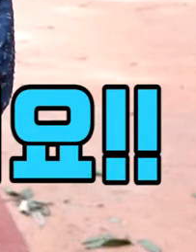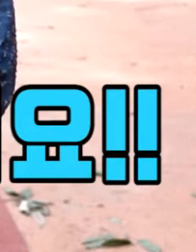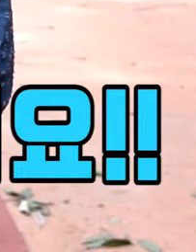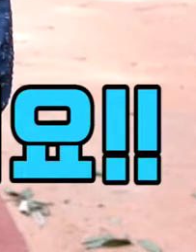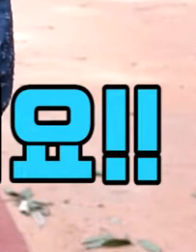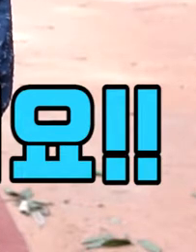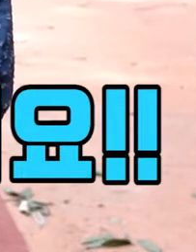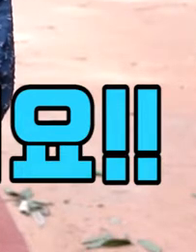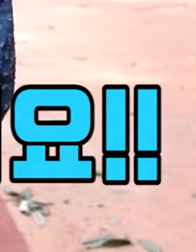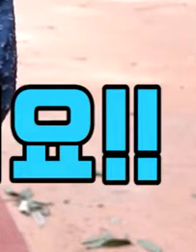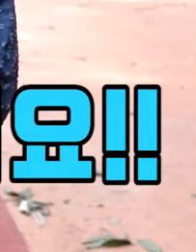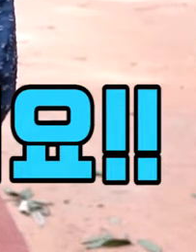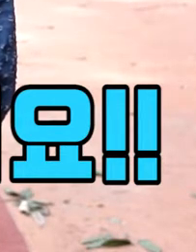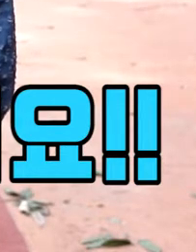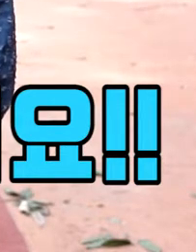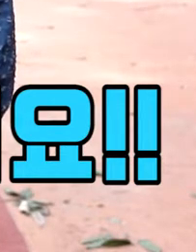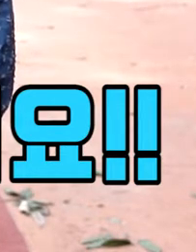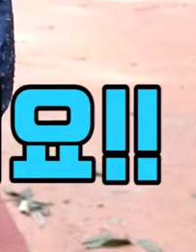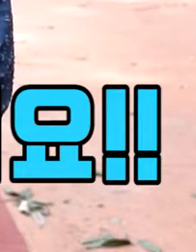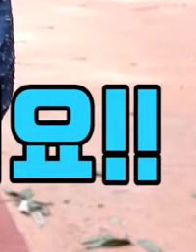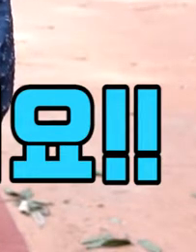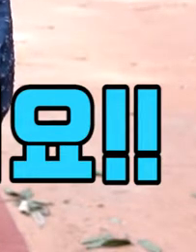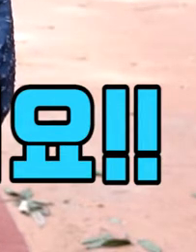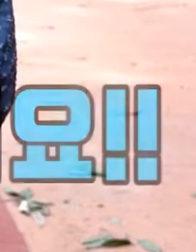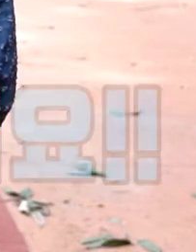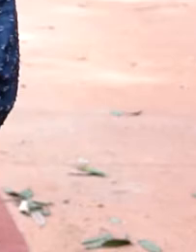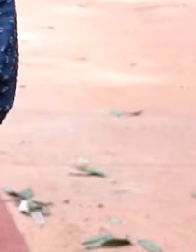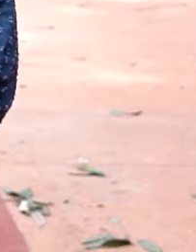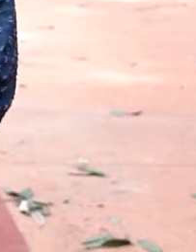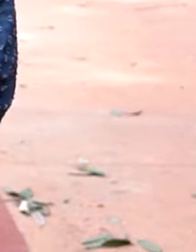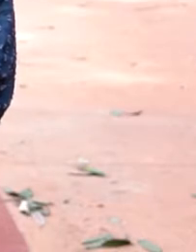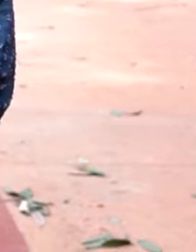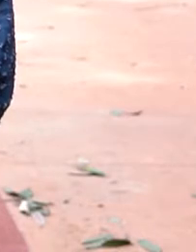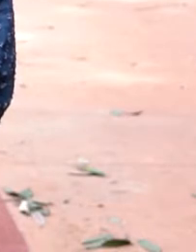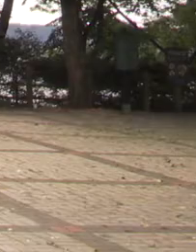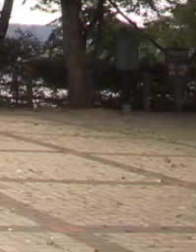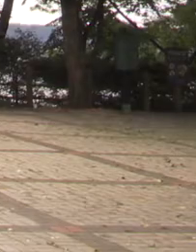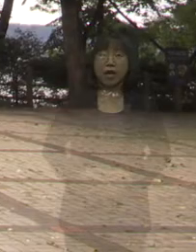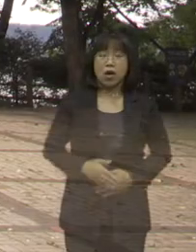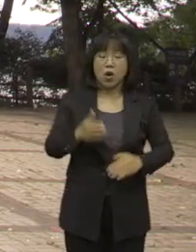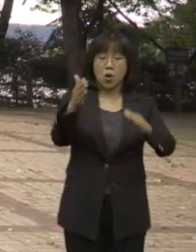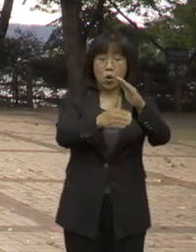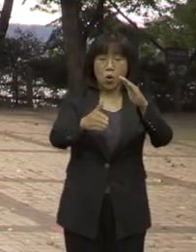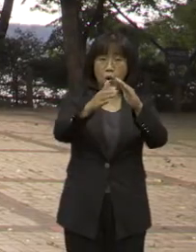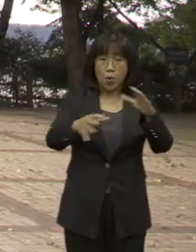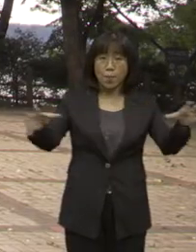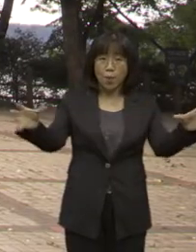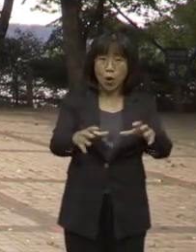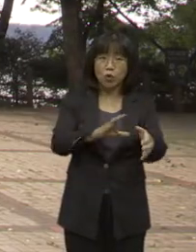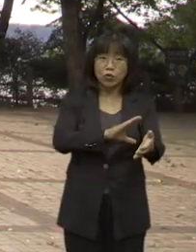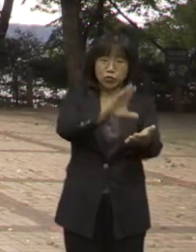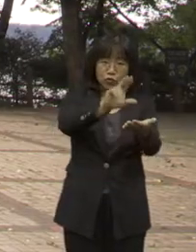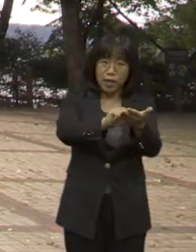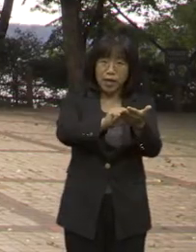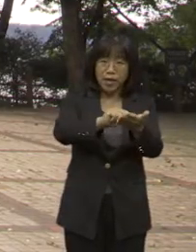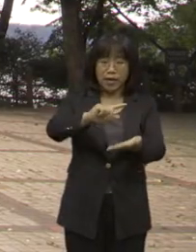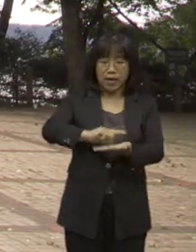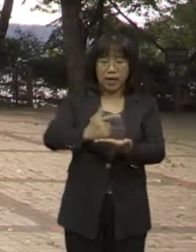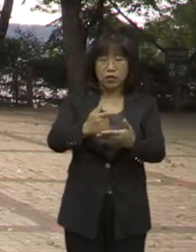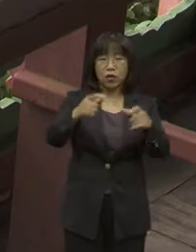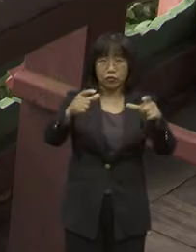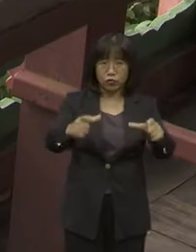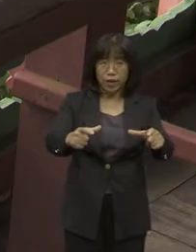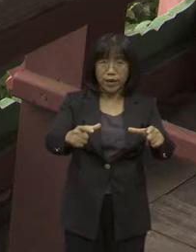명소들을 찾는 강서구 관광코스 개발 공모전을 개최합니다. 공모 주제는 강서구의